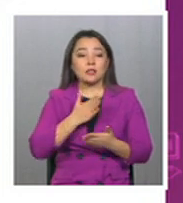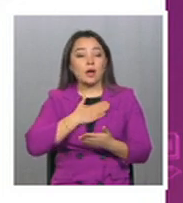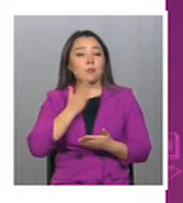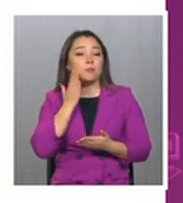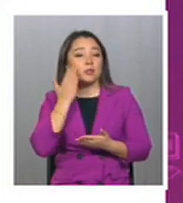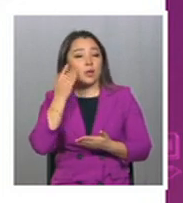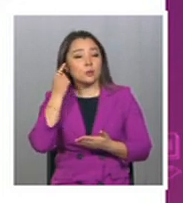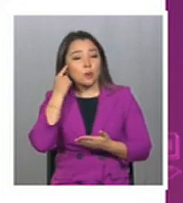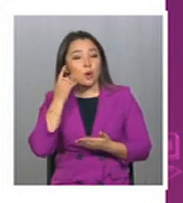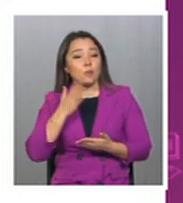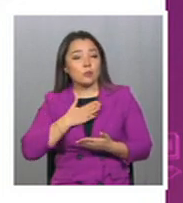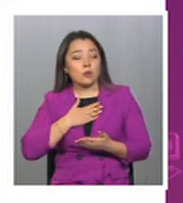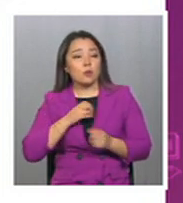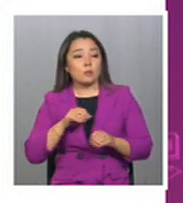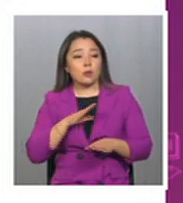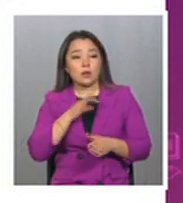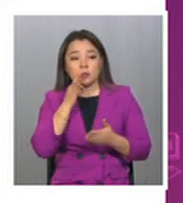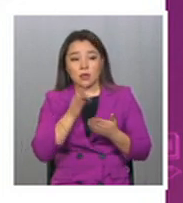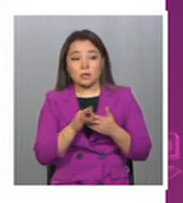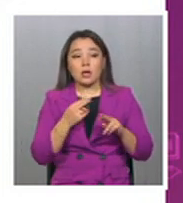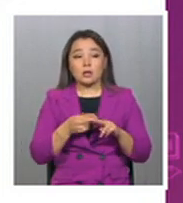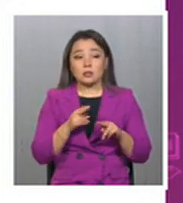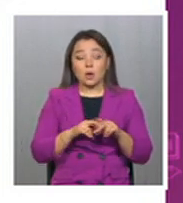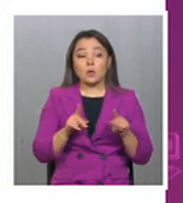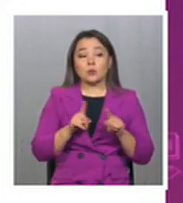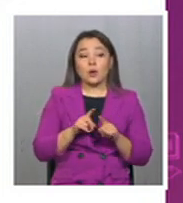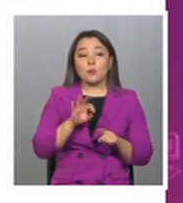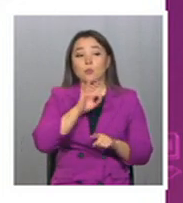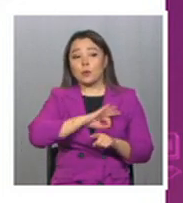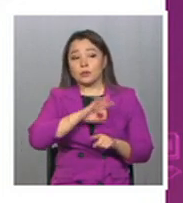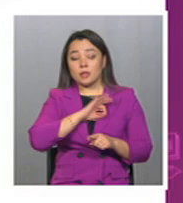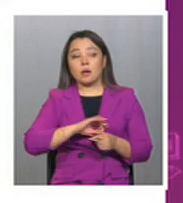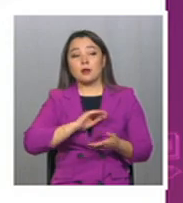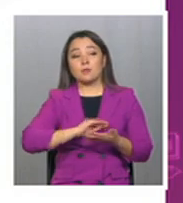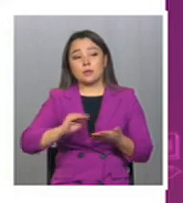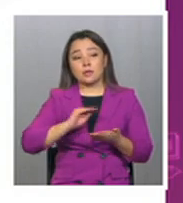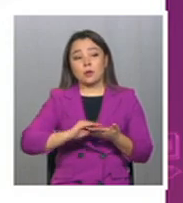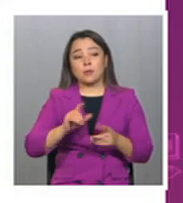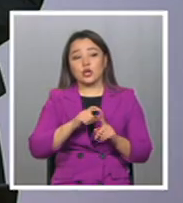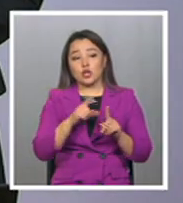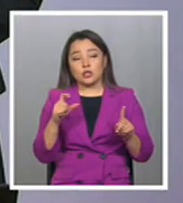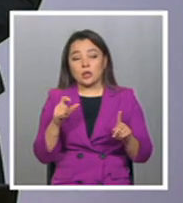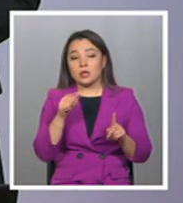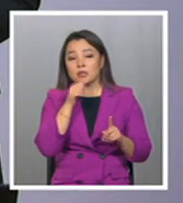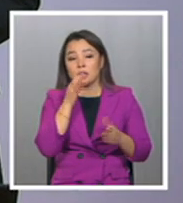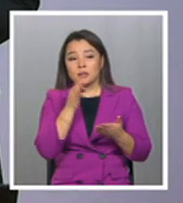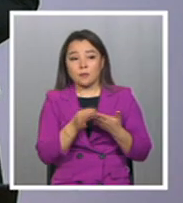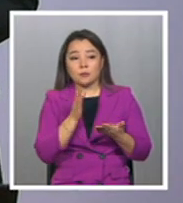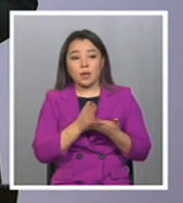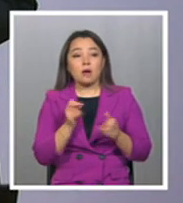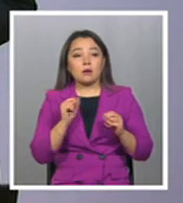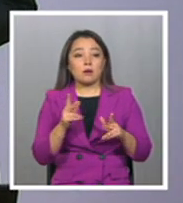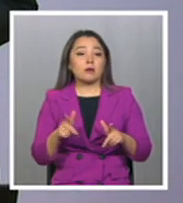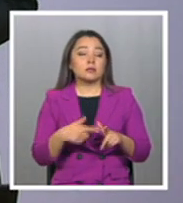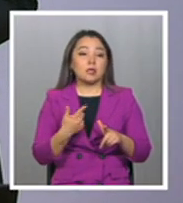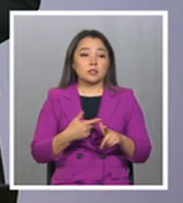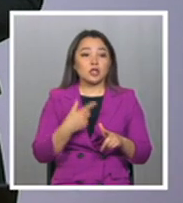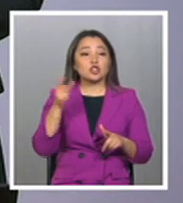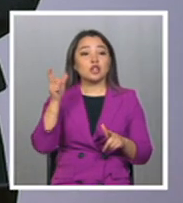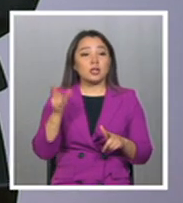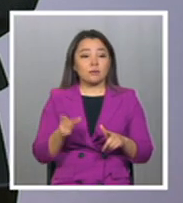предполагаю», «мне кажется». Будете использовать в письменной речи предлоги. Как называют